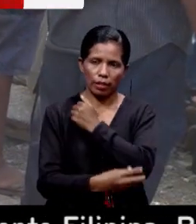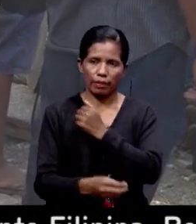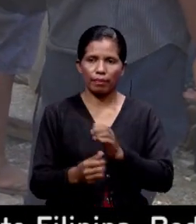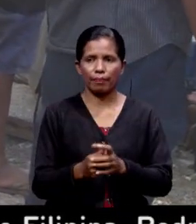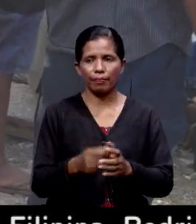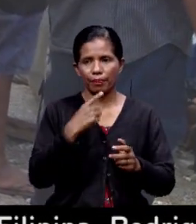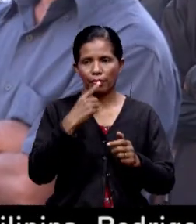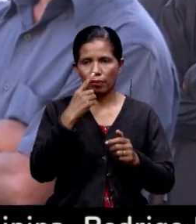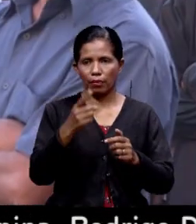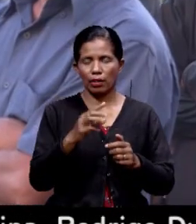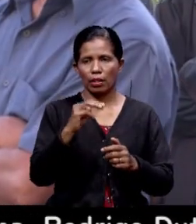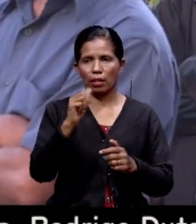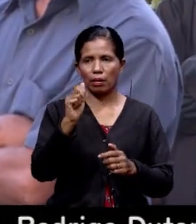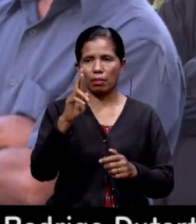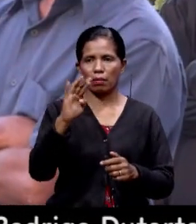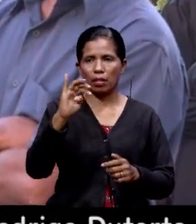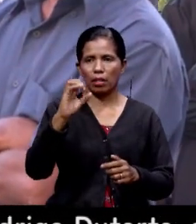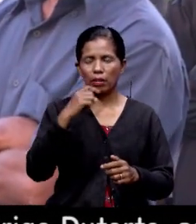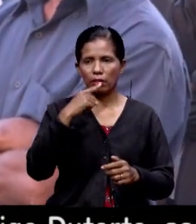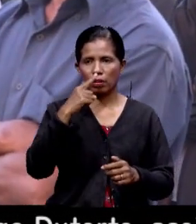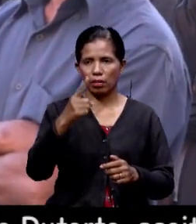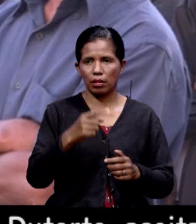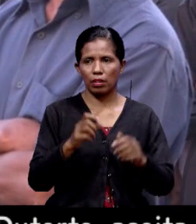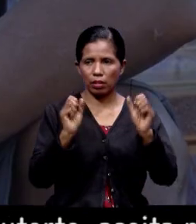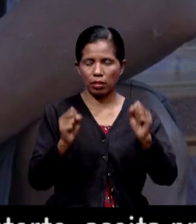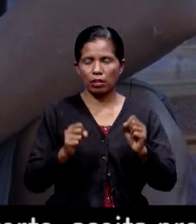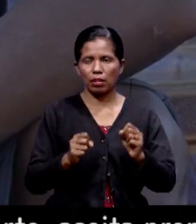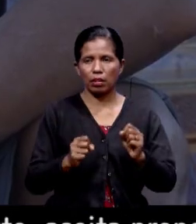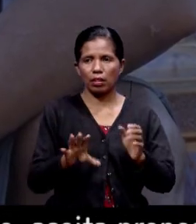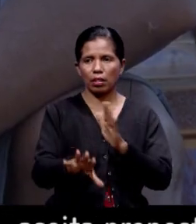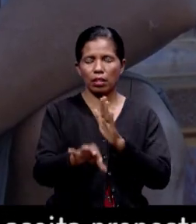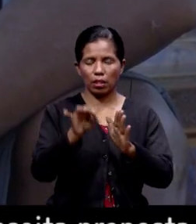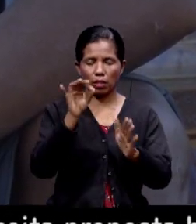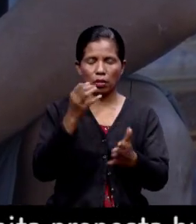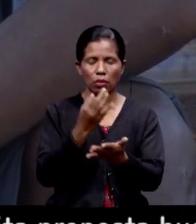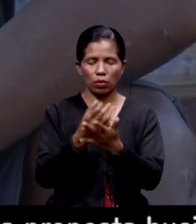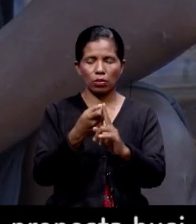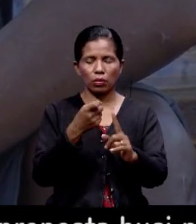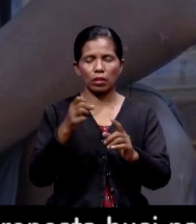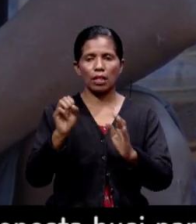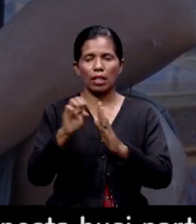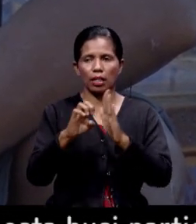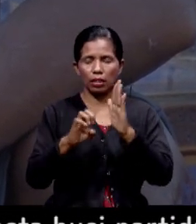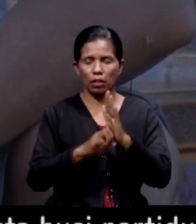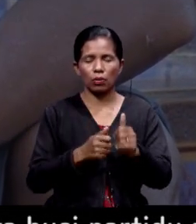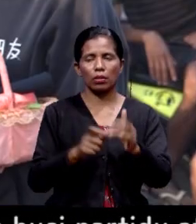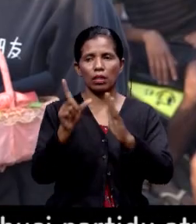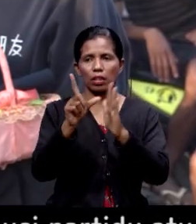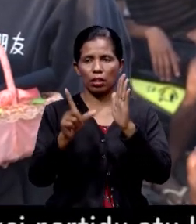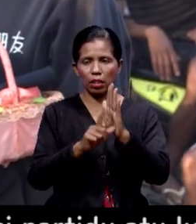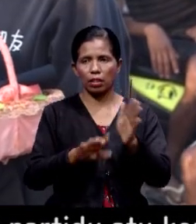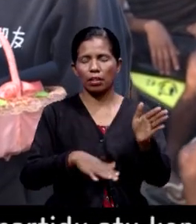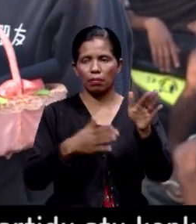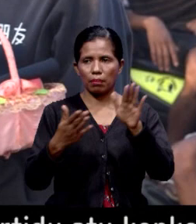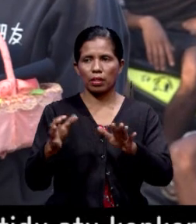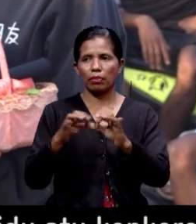omenajen Mario de Jesus Carvalho informa durante ne saudoso hetang ona pensaun husi estadu mai be tuir lei baing hira ni mate